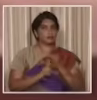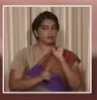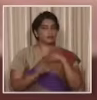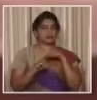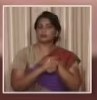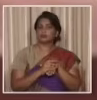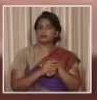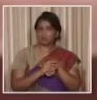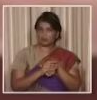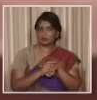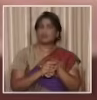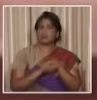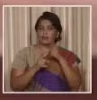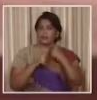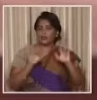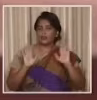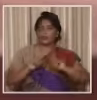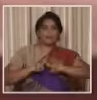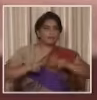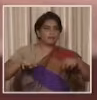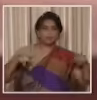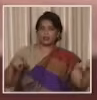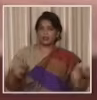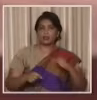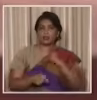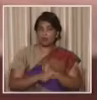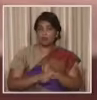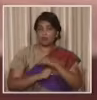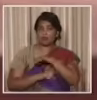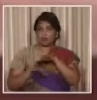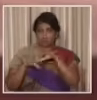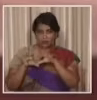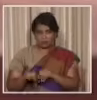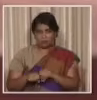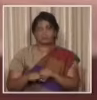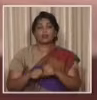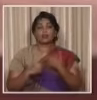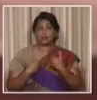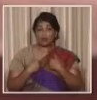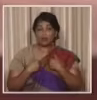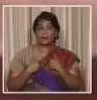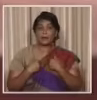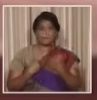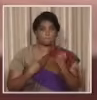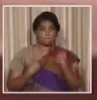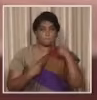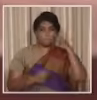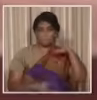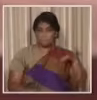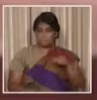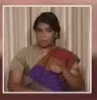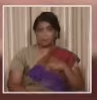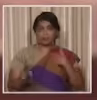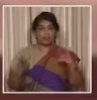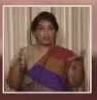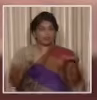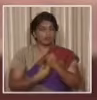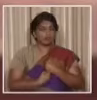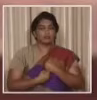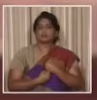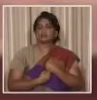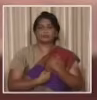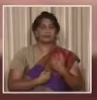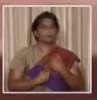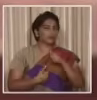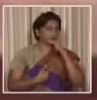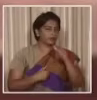හැටියට කටයුතු කරනවා. ඒ අරෙන්න වෙන කිසිම රාජ්‍ය දේපොලක හරි එහෙම නැත්නම් මගේ තියෙන බලය අවභාවිතා කරලා දේපොල එකතු කරන්න රැස් කරන්න